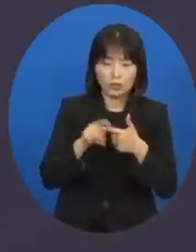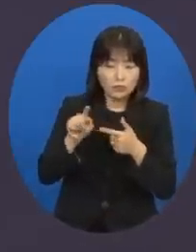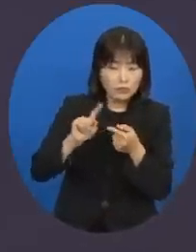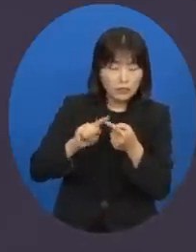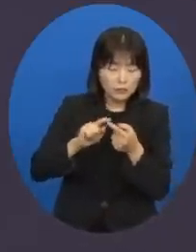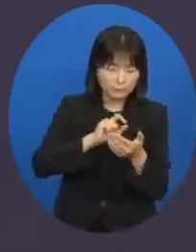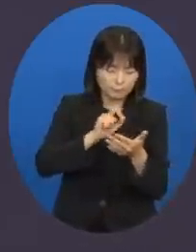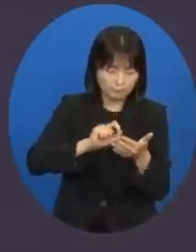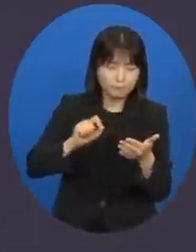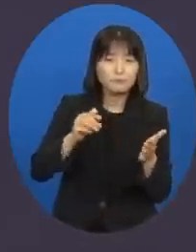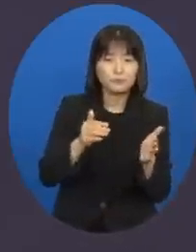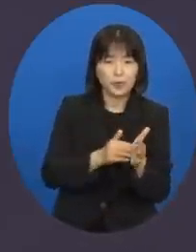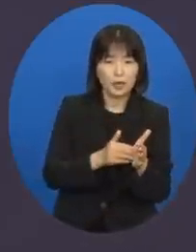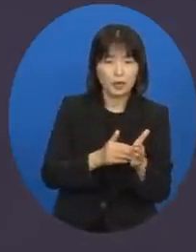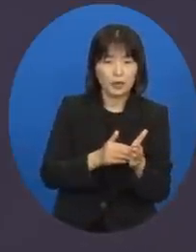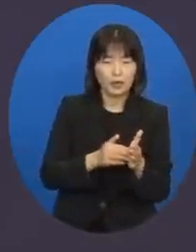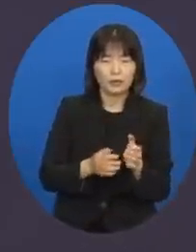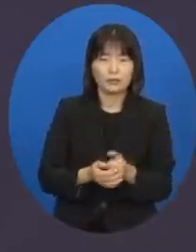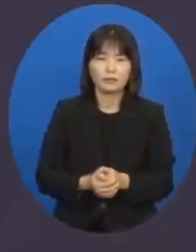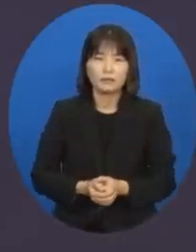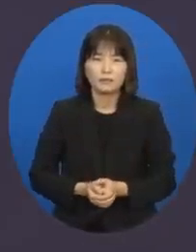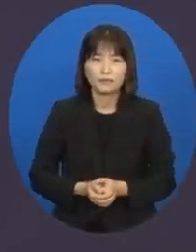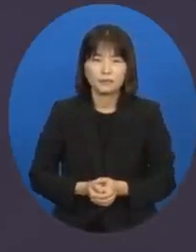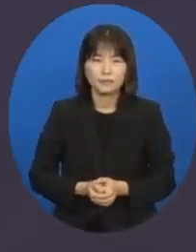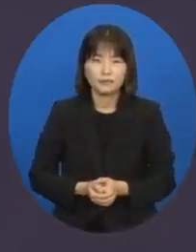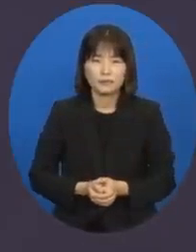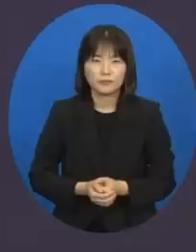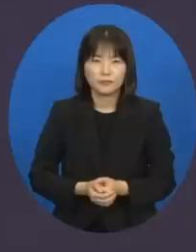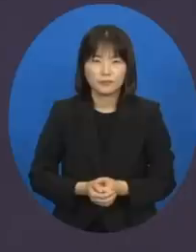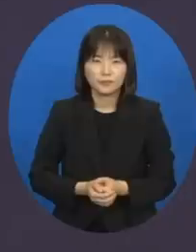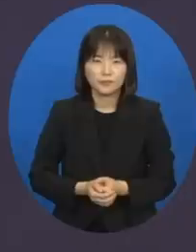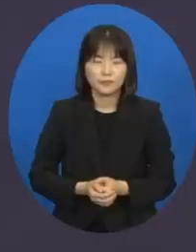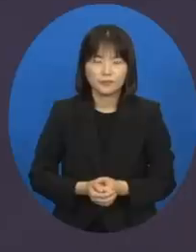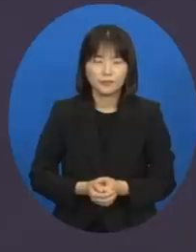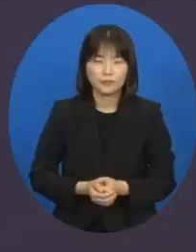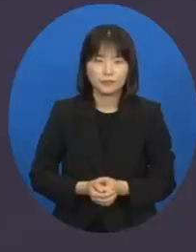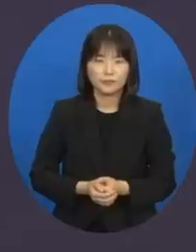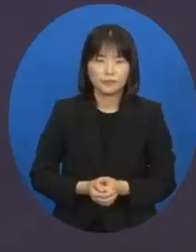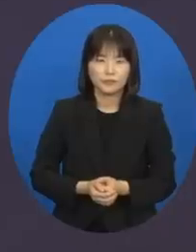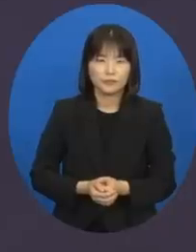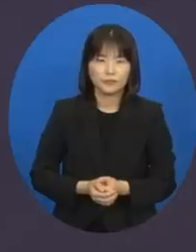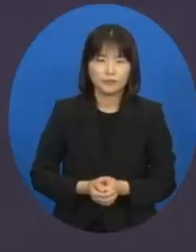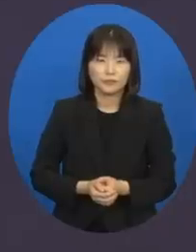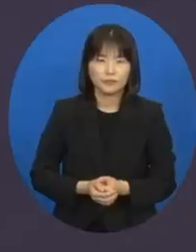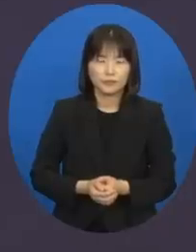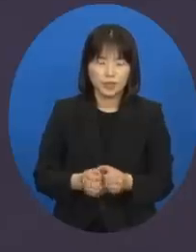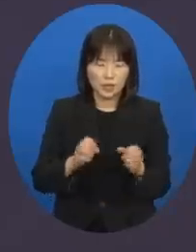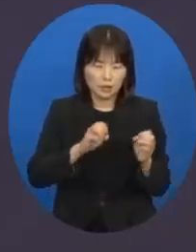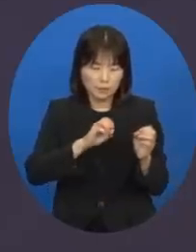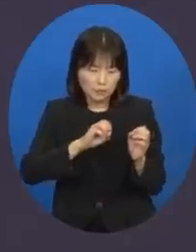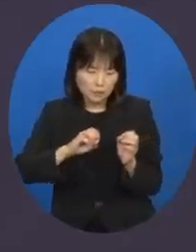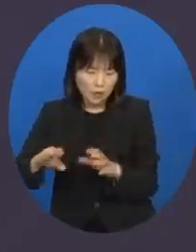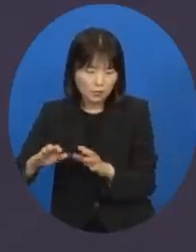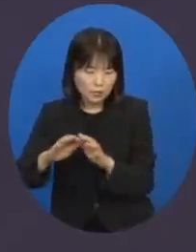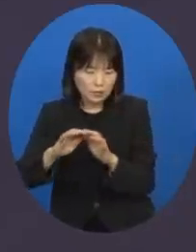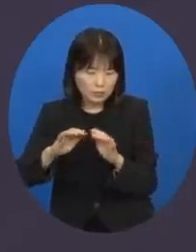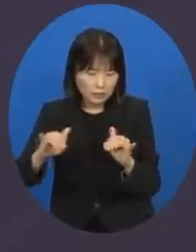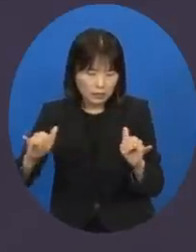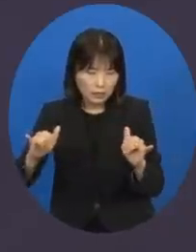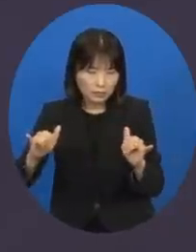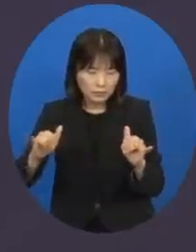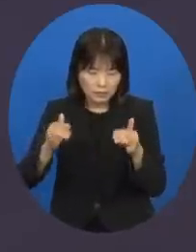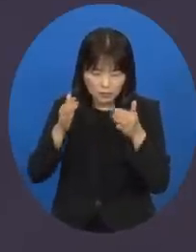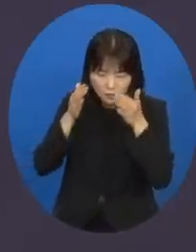합니다. 이방인의 관점에서 굉장히 그 아웃사이더들과 굉장히 버림받았던 사람들을 초점에 맞췄던